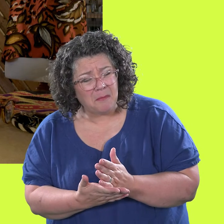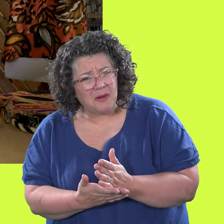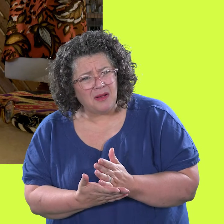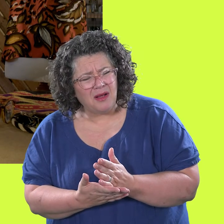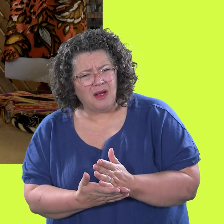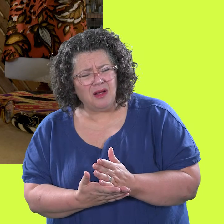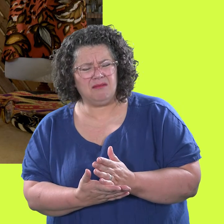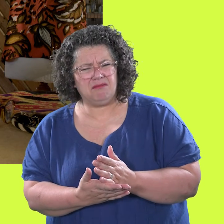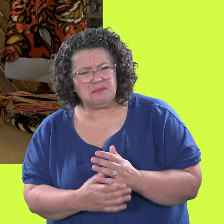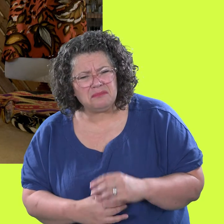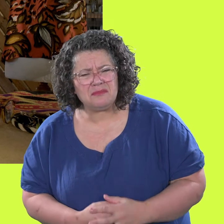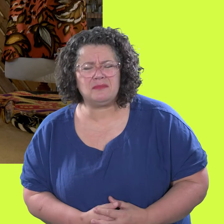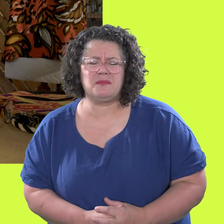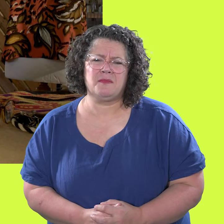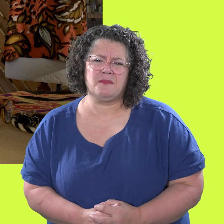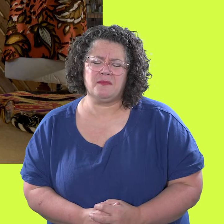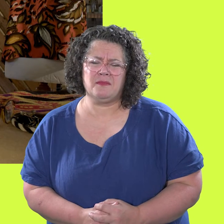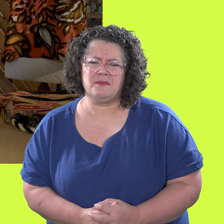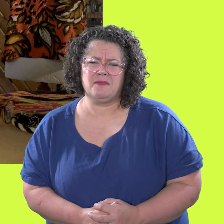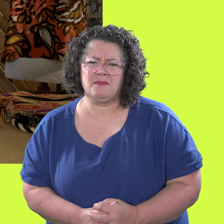Ti'n serious?